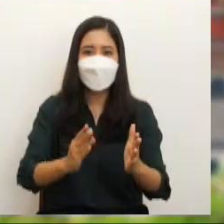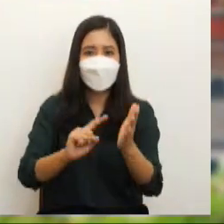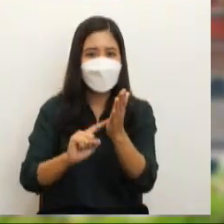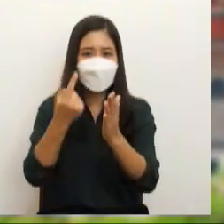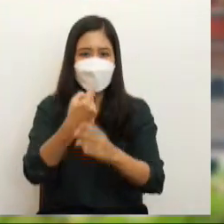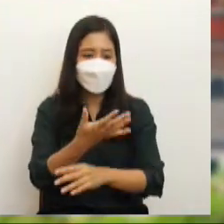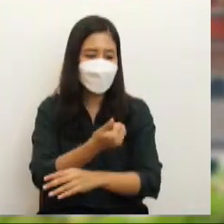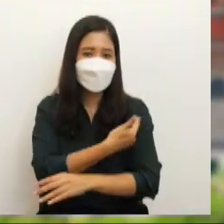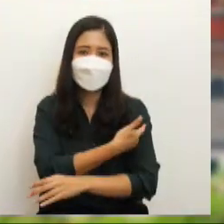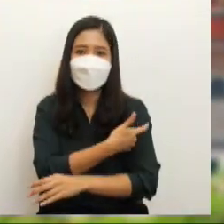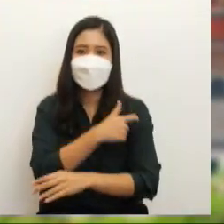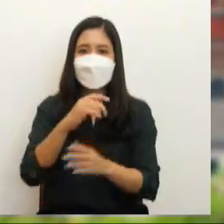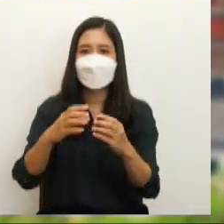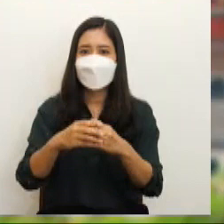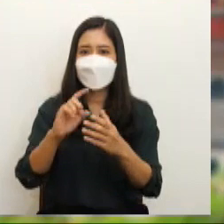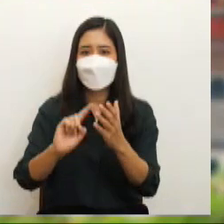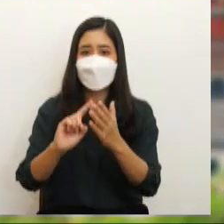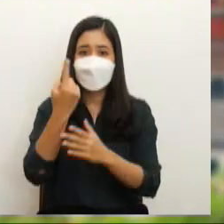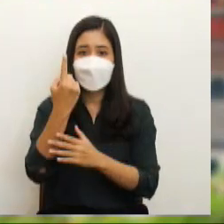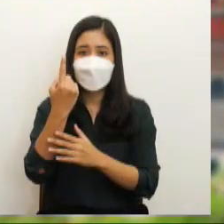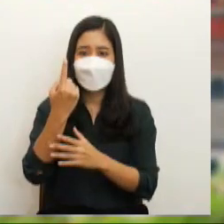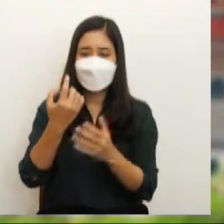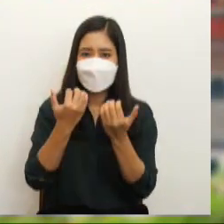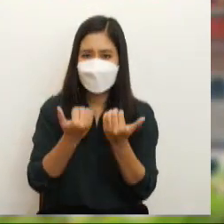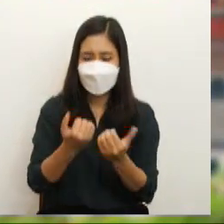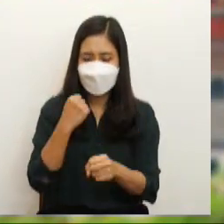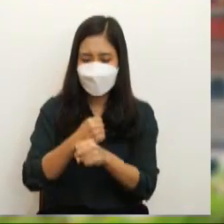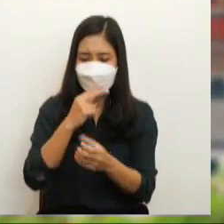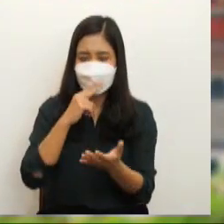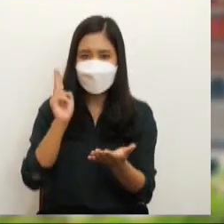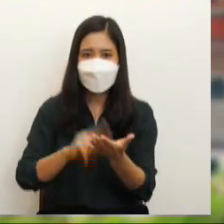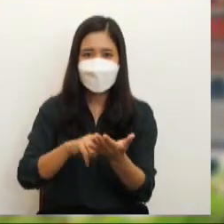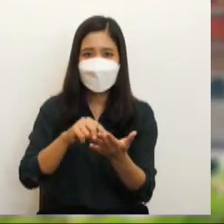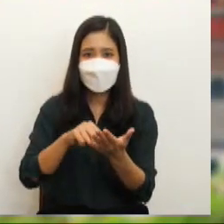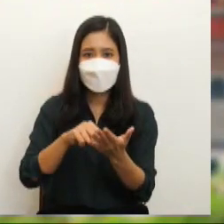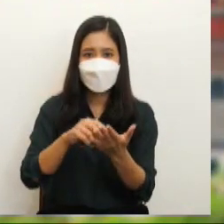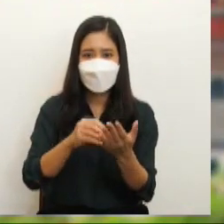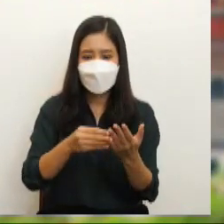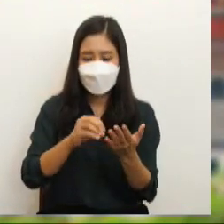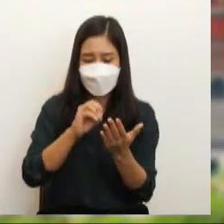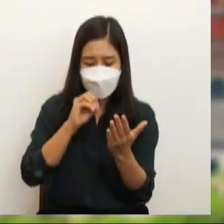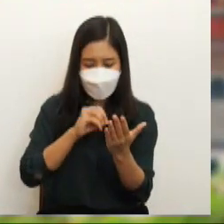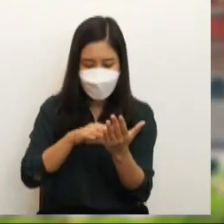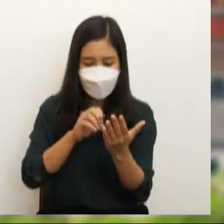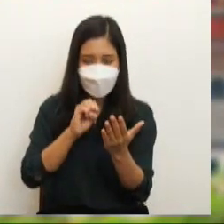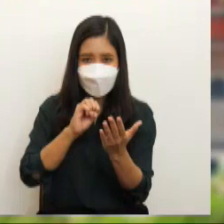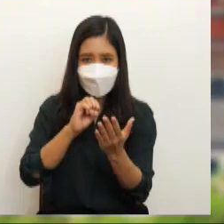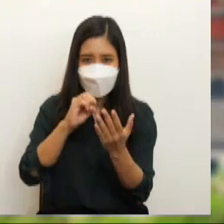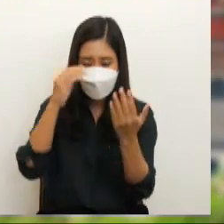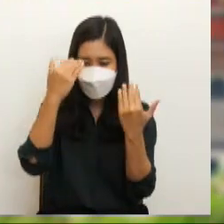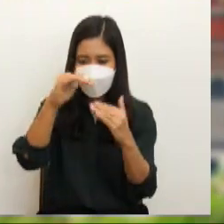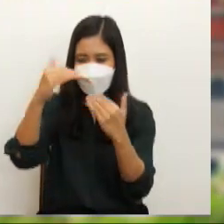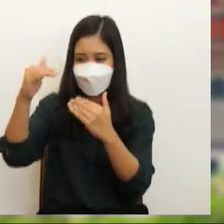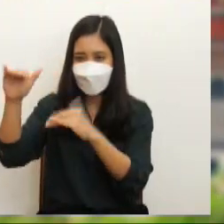รรลงไปยังจังหวัดข้อ2เราได้ทำหนังสือเช่นเดียวกันครับตอกย้ำไปยังท่านสาธารณสุขจังหวัดนะ